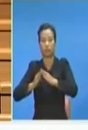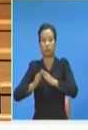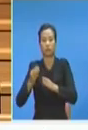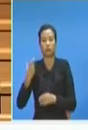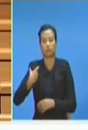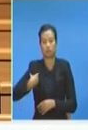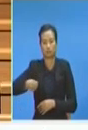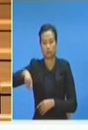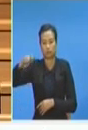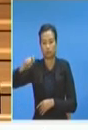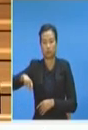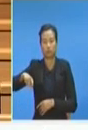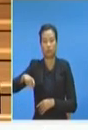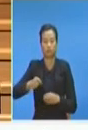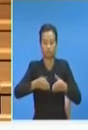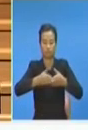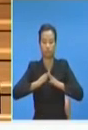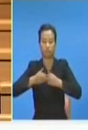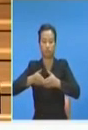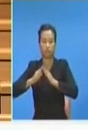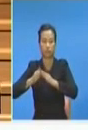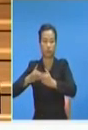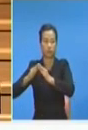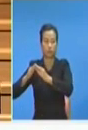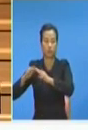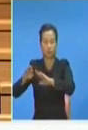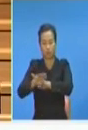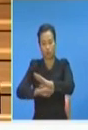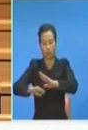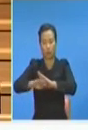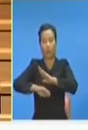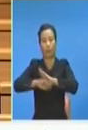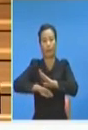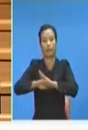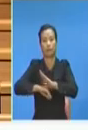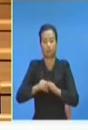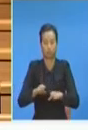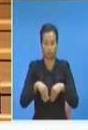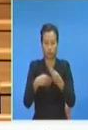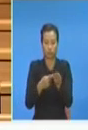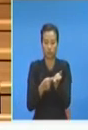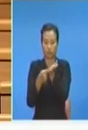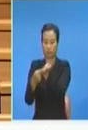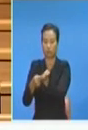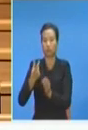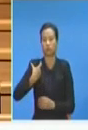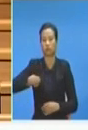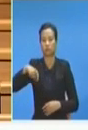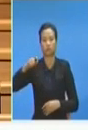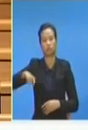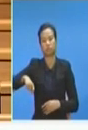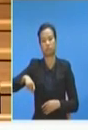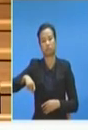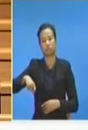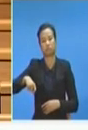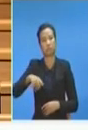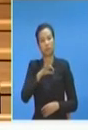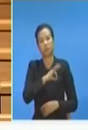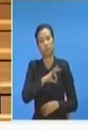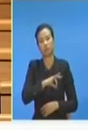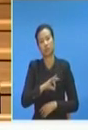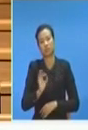เลือกตั้งขึ้นมาสักกี่ศาลพยานหลักฐานที่ไปถึงศาลมันไม่ใช่อะมันเคลือบแคลงมัน